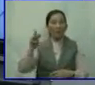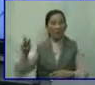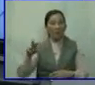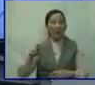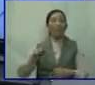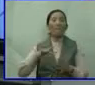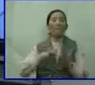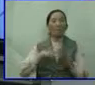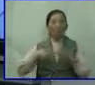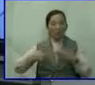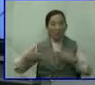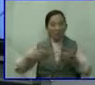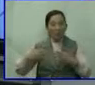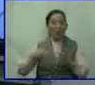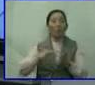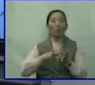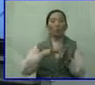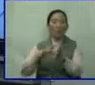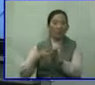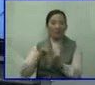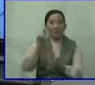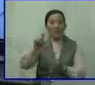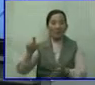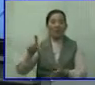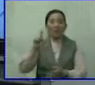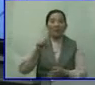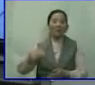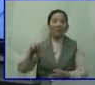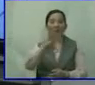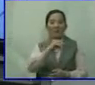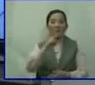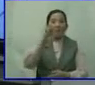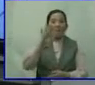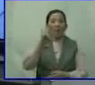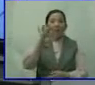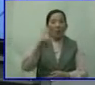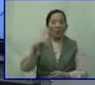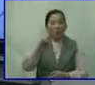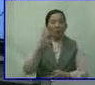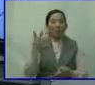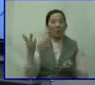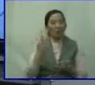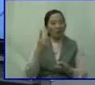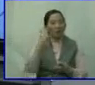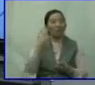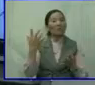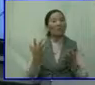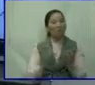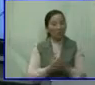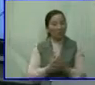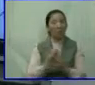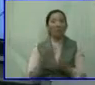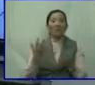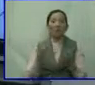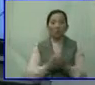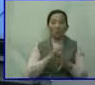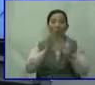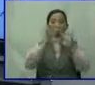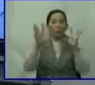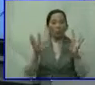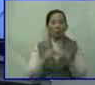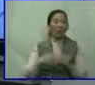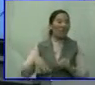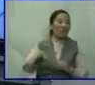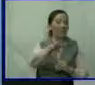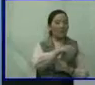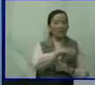туристы за весь поход? Здесь надо уже вычислить. то есть найти сумму всех